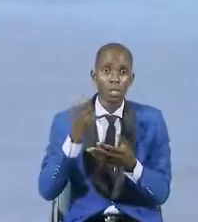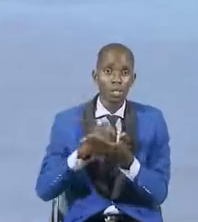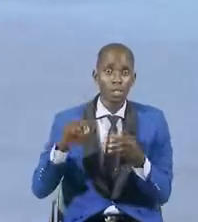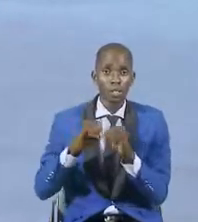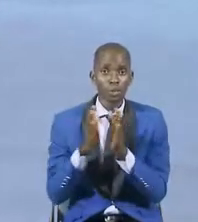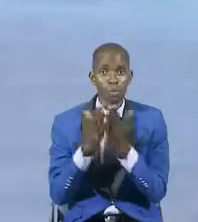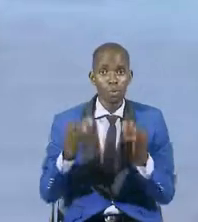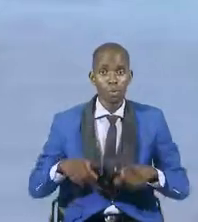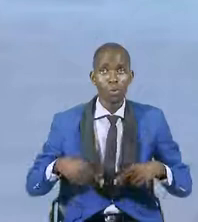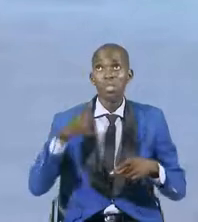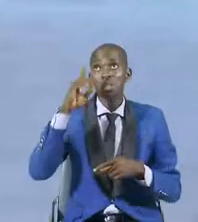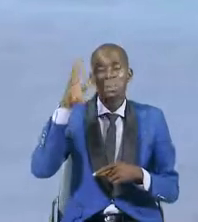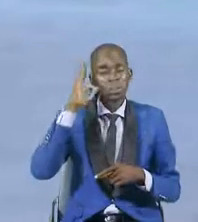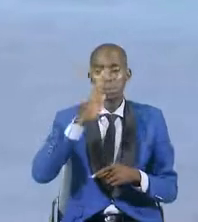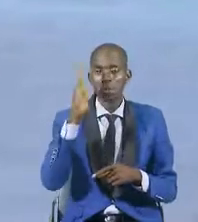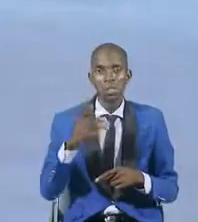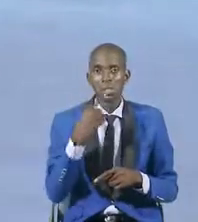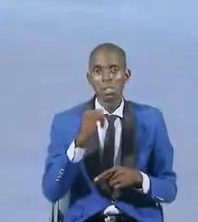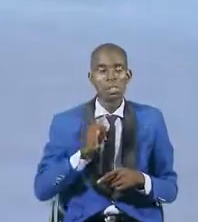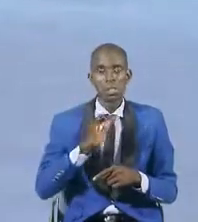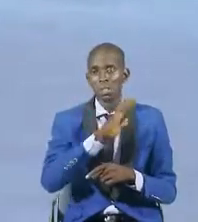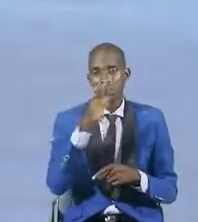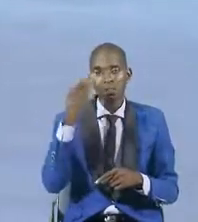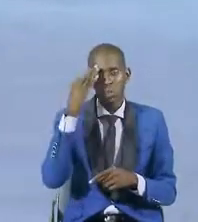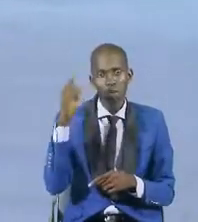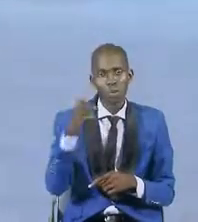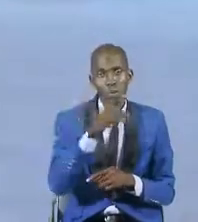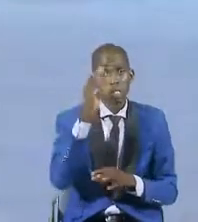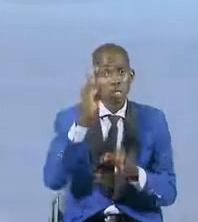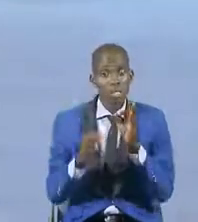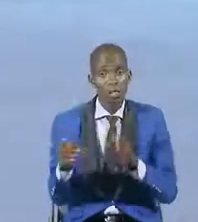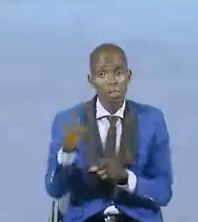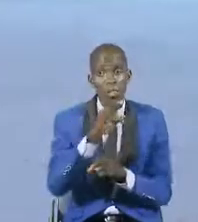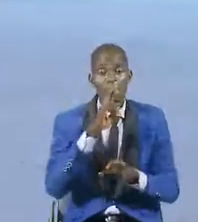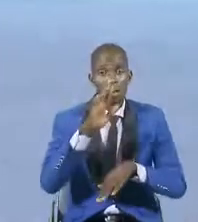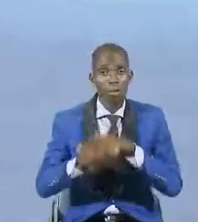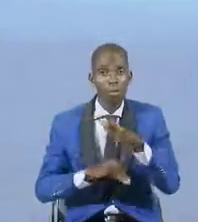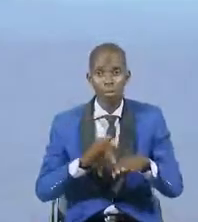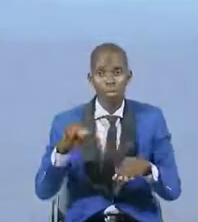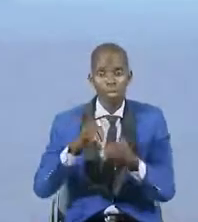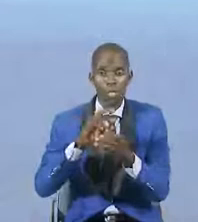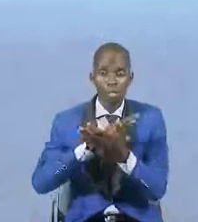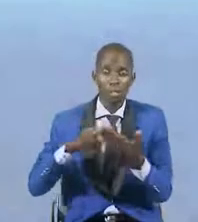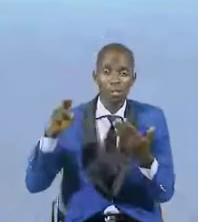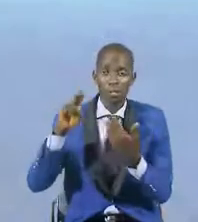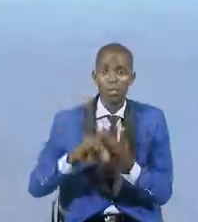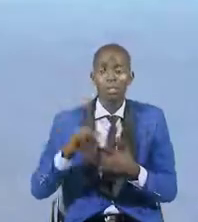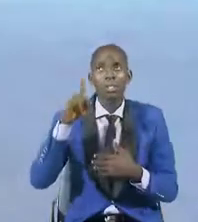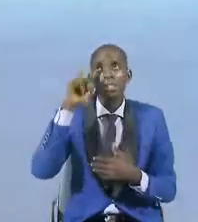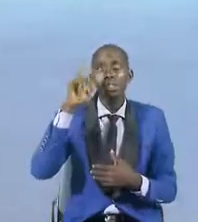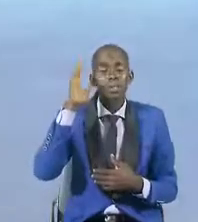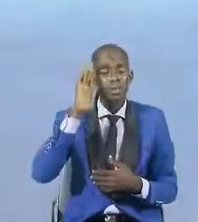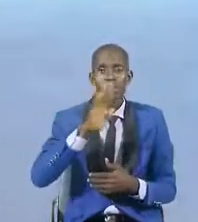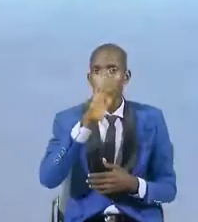était écrit dans le livre de vie, dans le livre de vie, ils ne leur diraient pas que je ne vous ai jamais connu. S'ils marchaient dans la